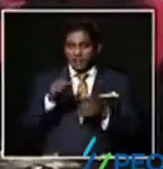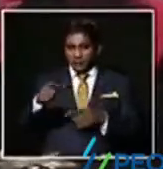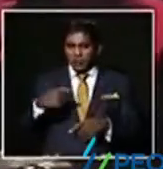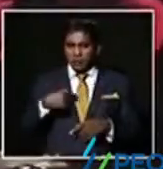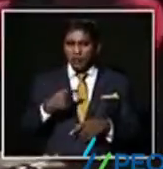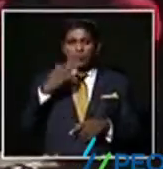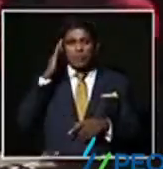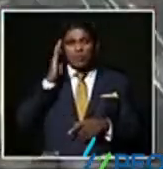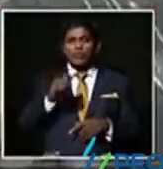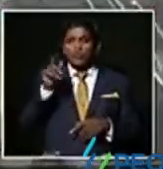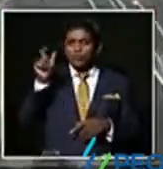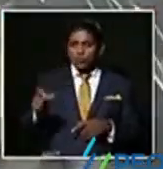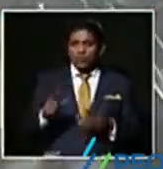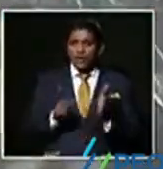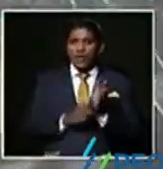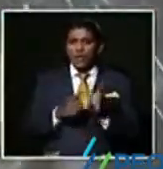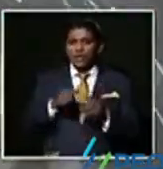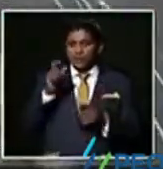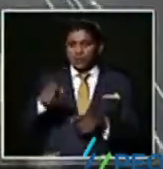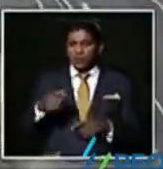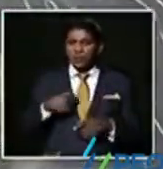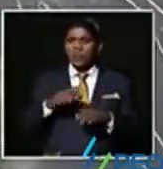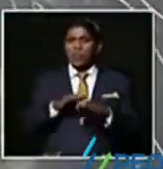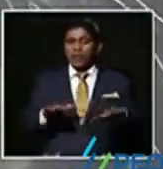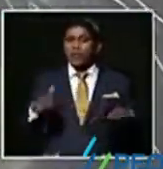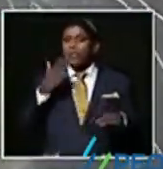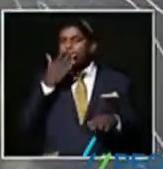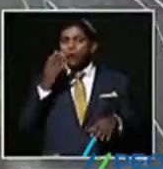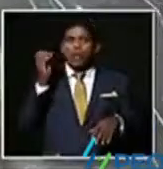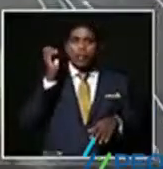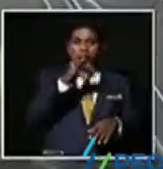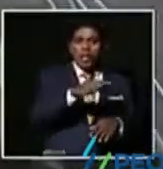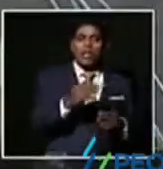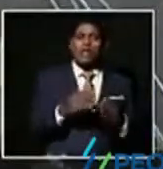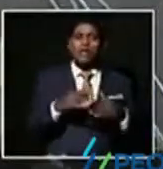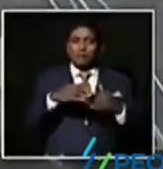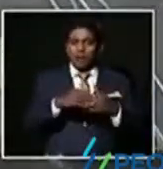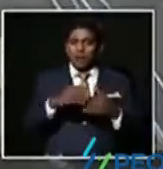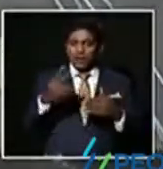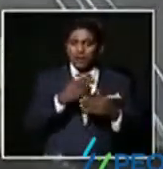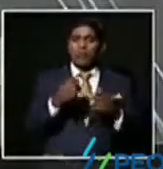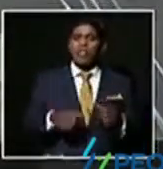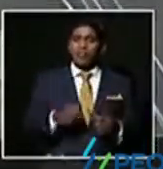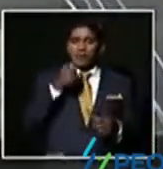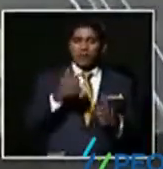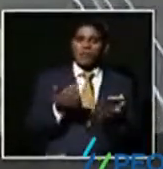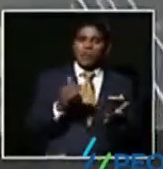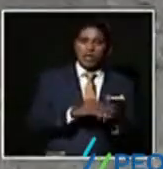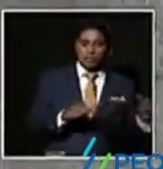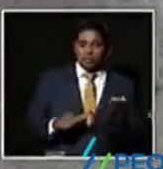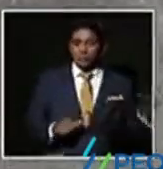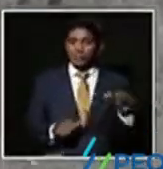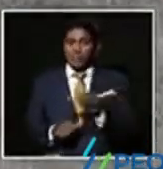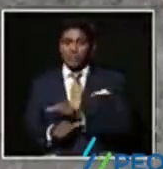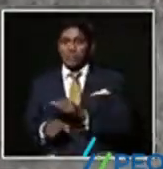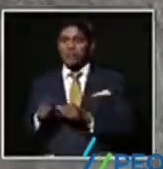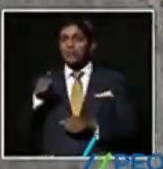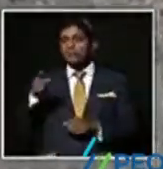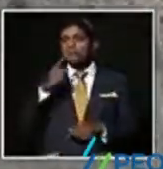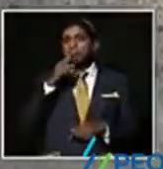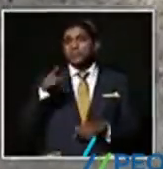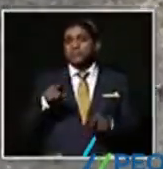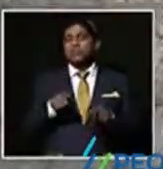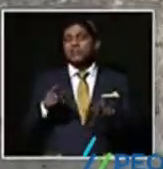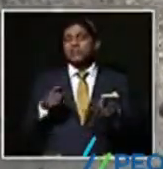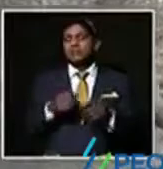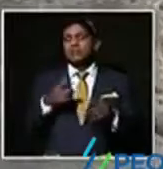පදිංචි කරුවෙක් වන ලක්ෂිත දරුවන් පාසලට රැගෙන ගොස් සිය බිරිඳ සමග තිරෝද රතෙන් යලි එමින් සිටියේදී මෙම සිදුවීමට මුහුණ දී